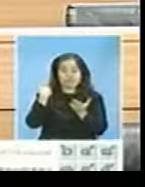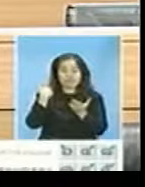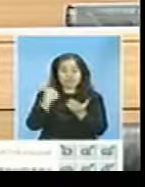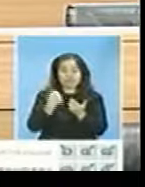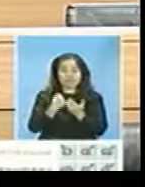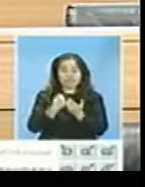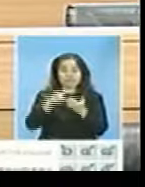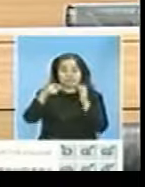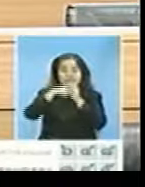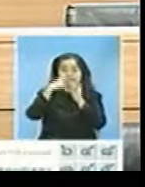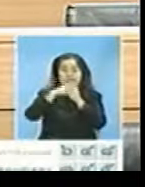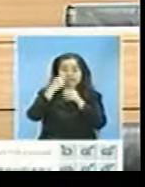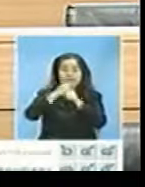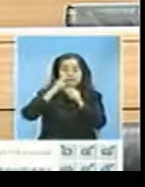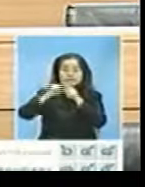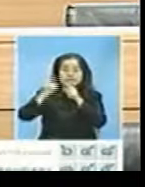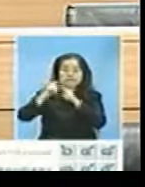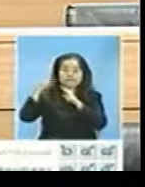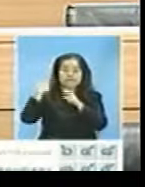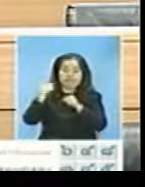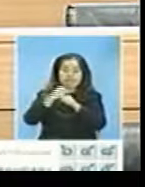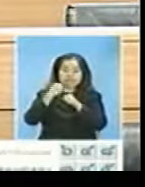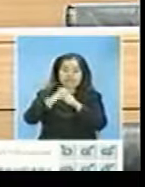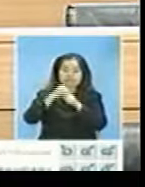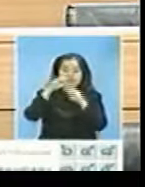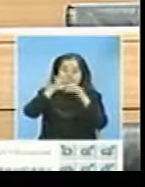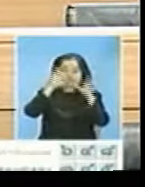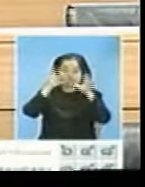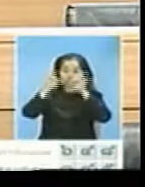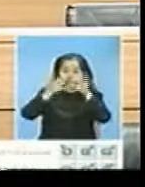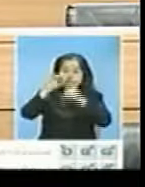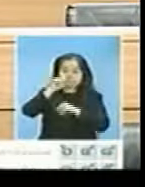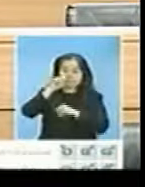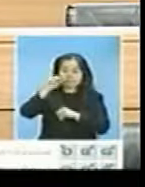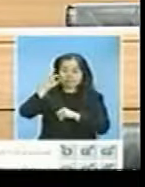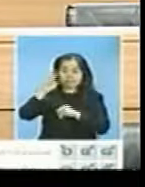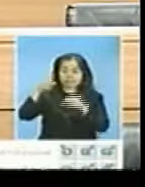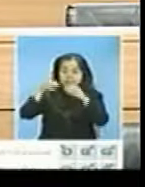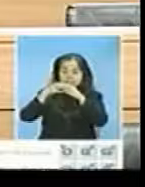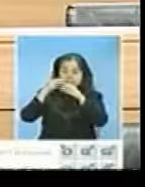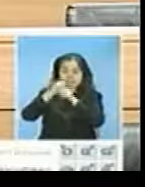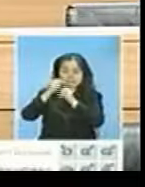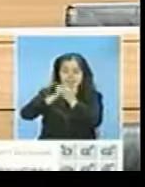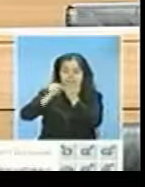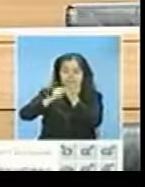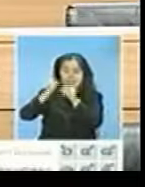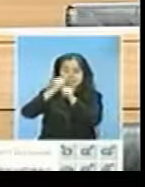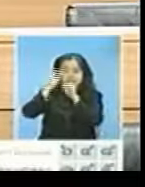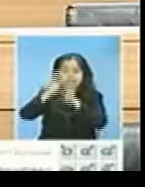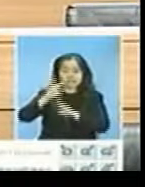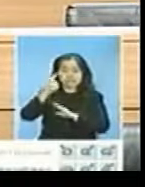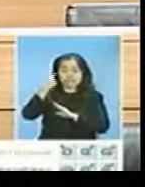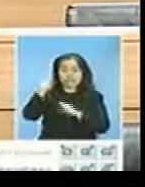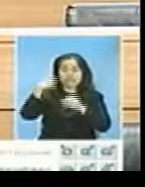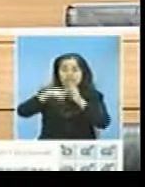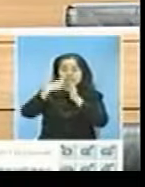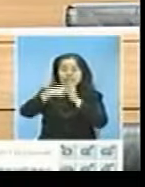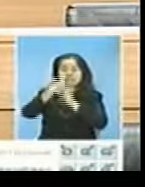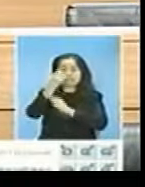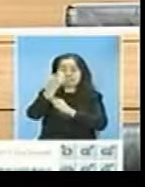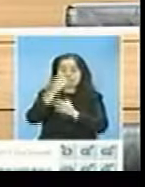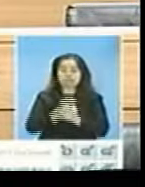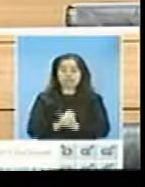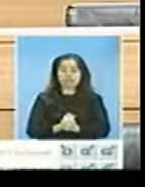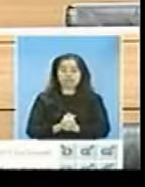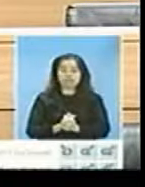การที่จำเป็นจะต้องมาตั้งสสรแล้วร่างรัฐธรรมนูญใหม่เนี่ยมันมีสาเหตุอะไร